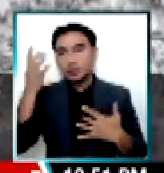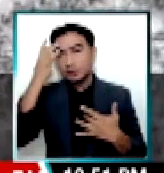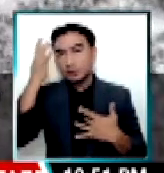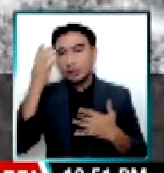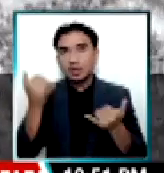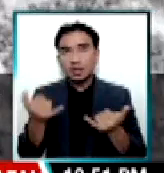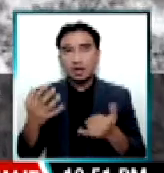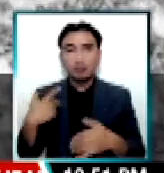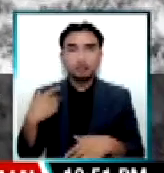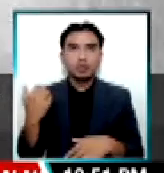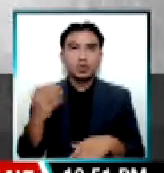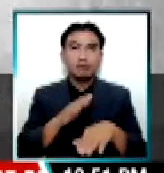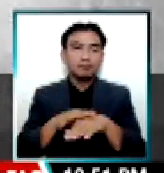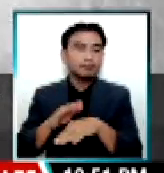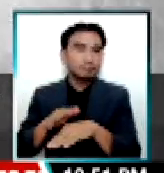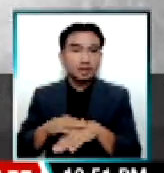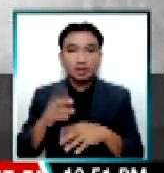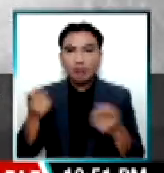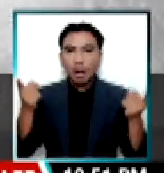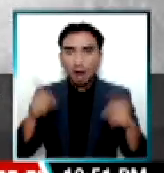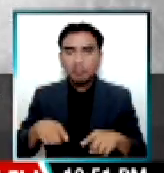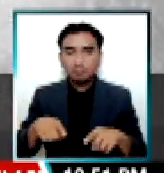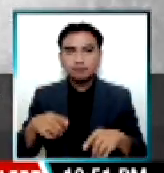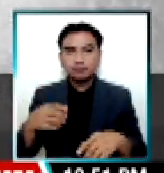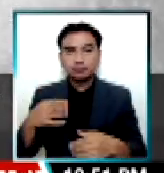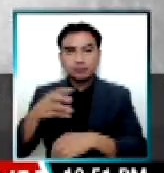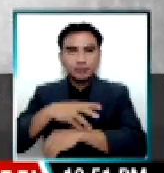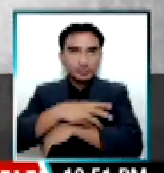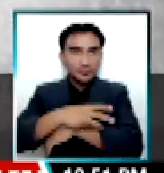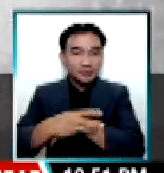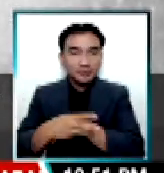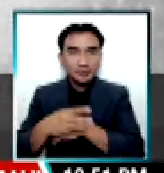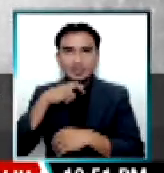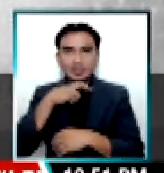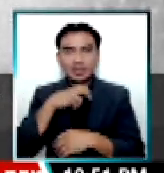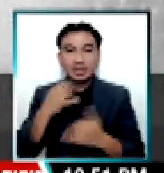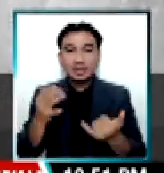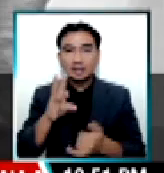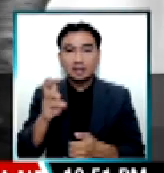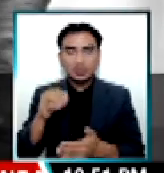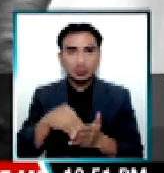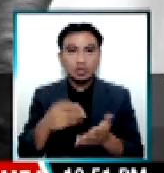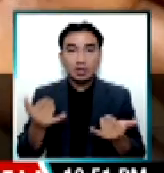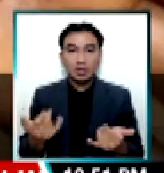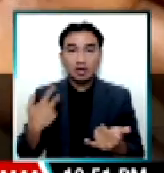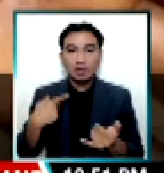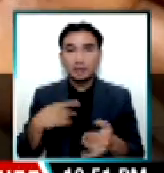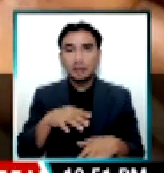pagkalat ng monkeypox virus. Sa ngayon, 1,600 na ang kumpirmadong kaso ng monkeypox sa 39 na